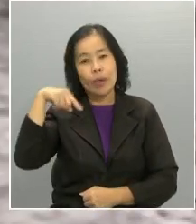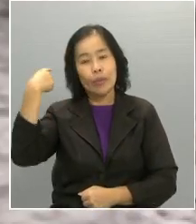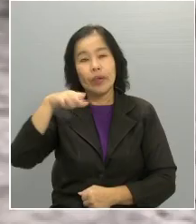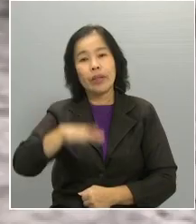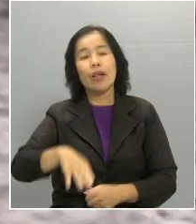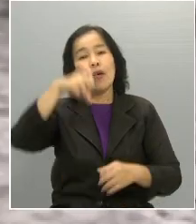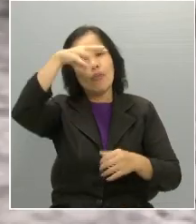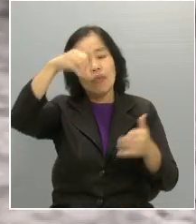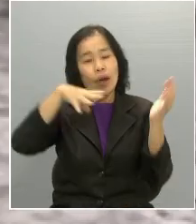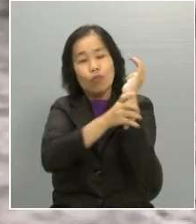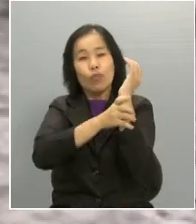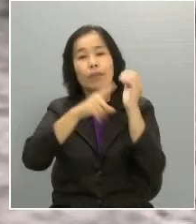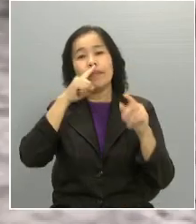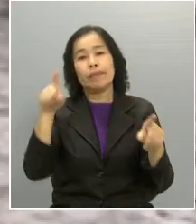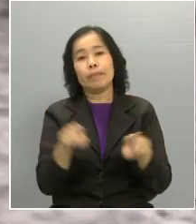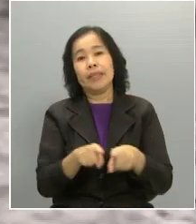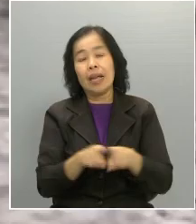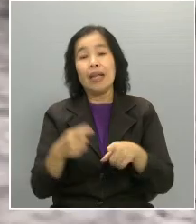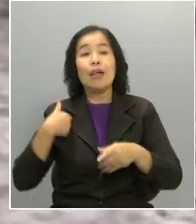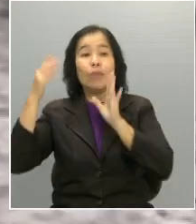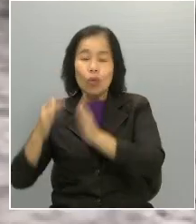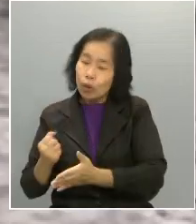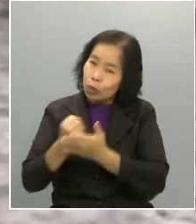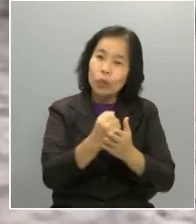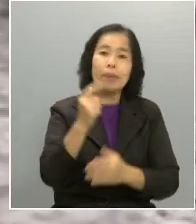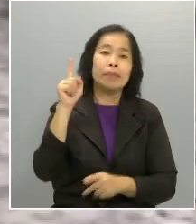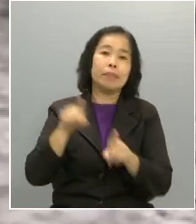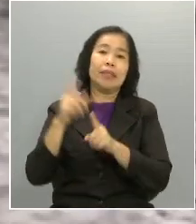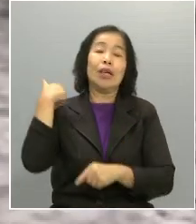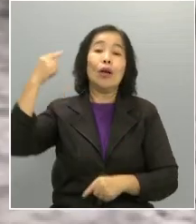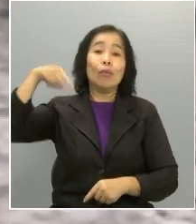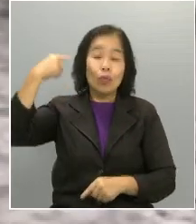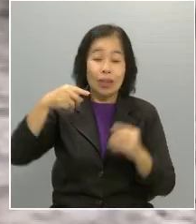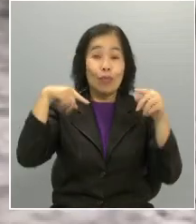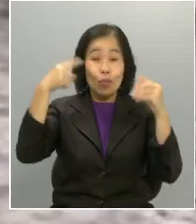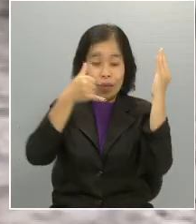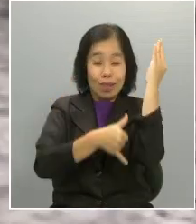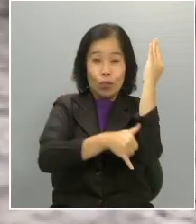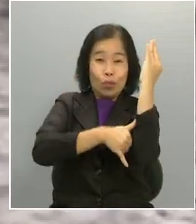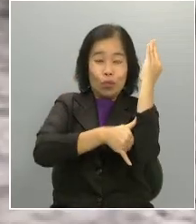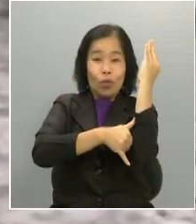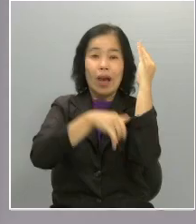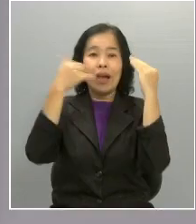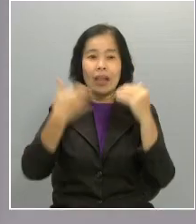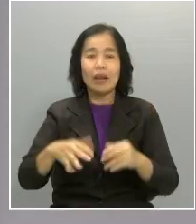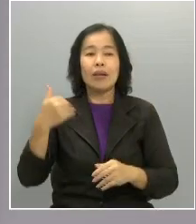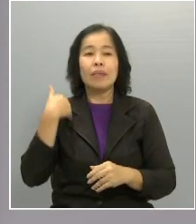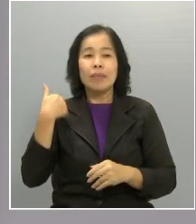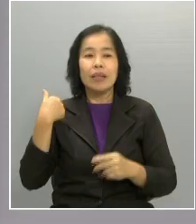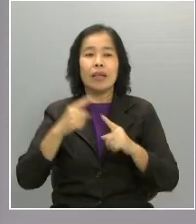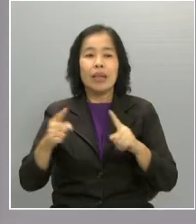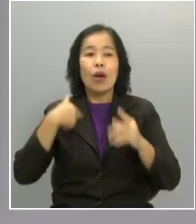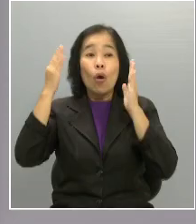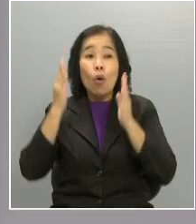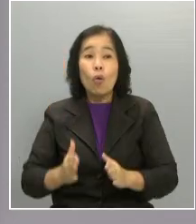ไฟดูดเหมือนกันเลยครับ แล้วก็มีฮีโร่เหมือนกันนะคะเด็กผู้หญิงที่โดนไฟดูดต้องการการปั๊มหัวใจแล้วก็มีฮีโร่